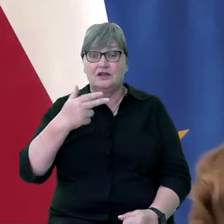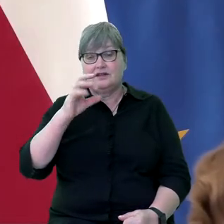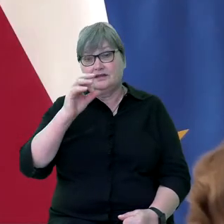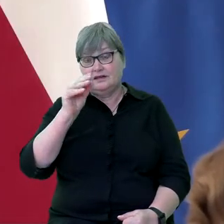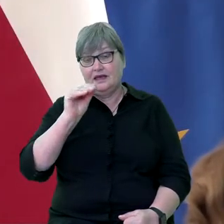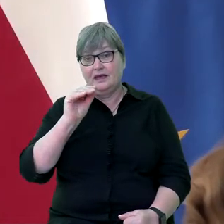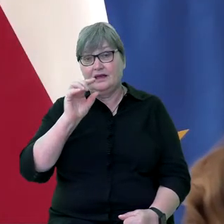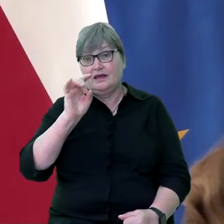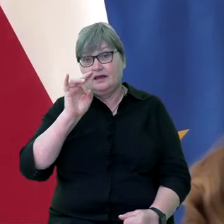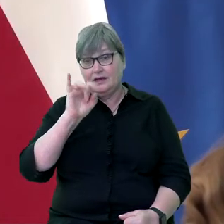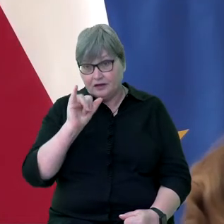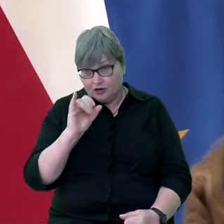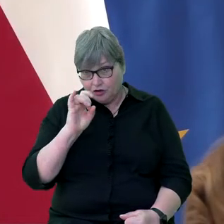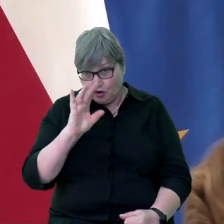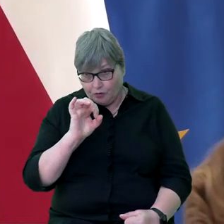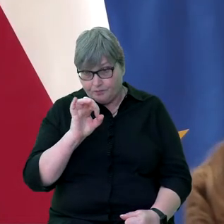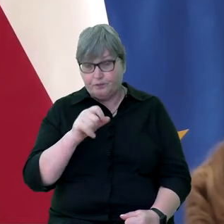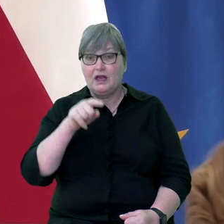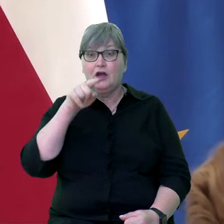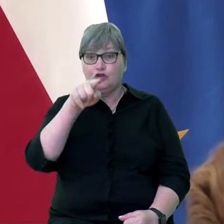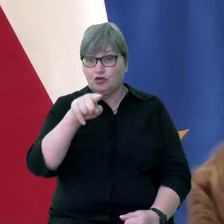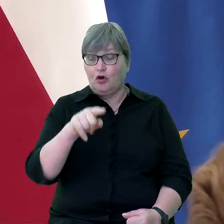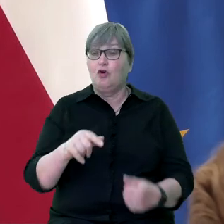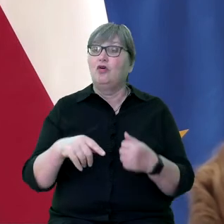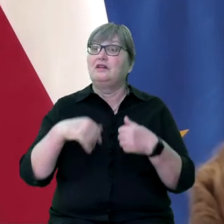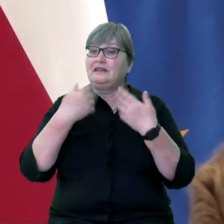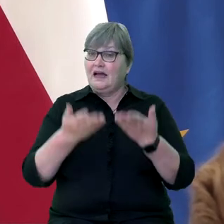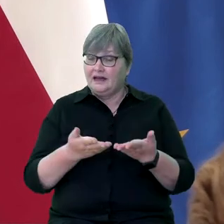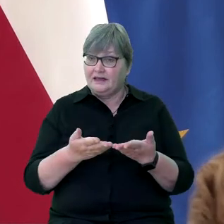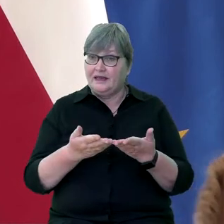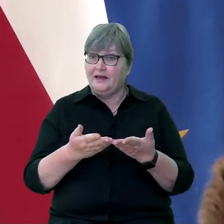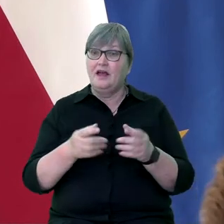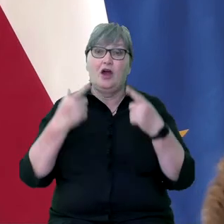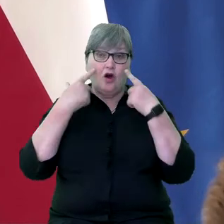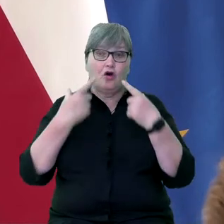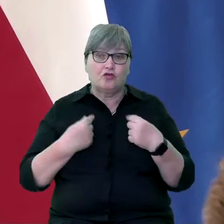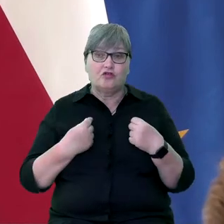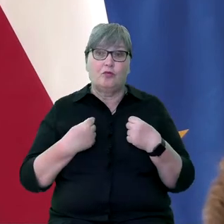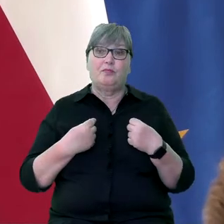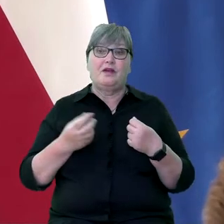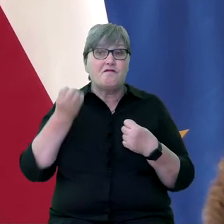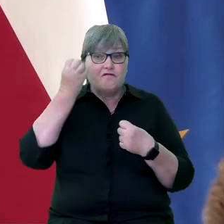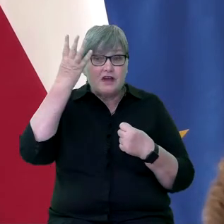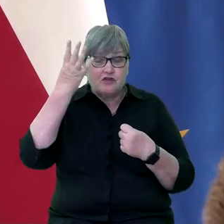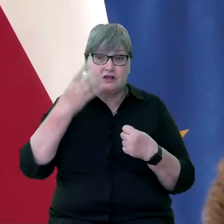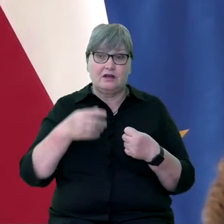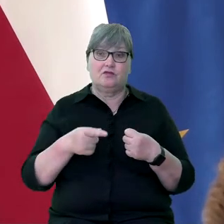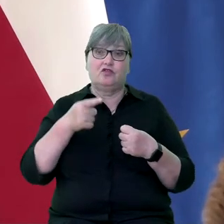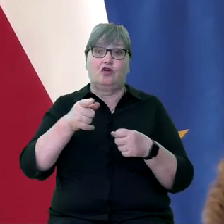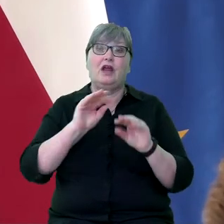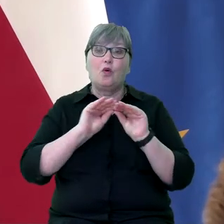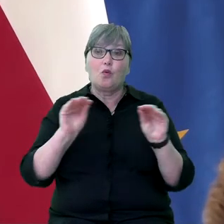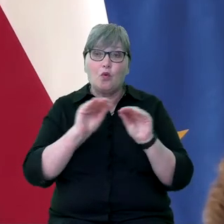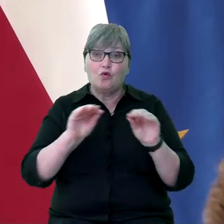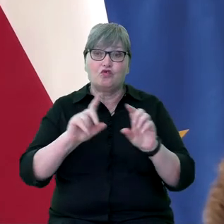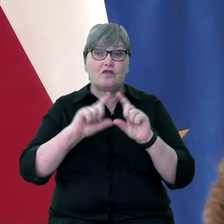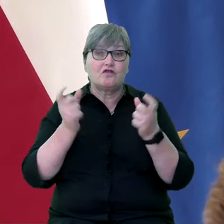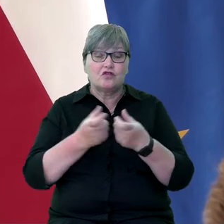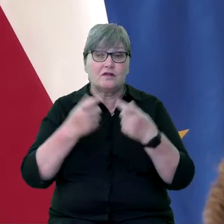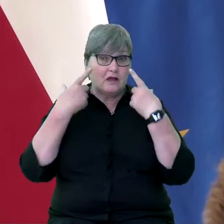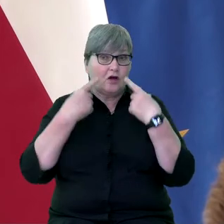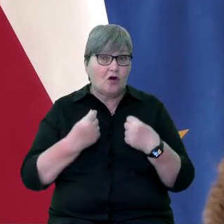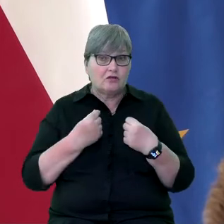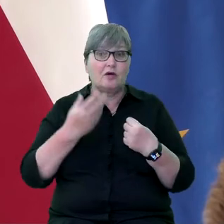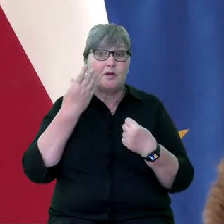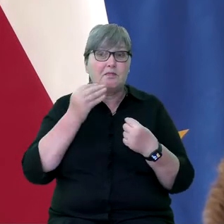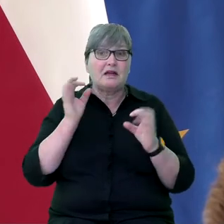jakości Polskiej Służby Cywilnej. Jest kuźnią talentów, kształcącą przyszłych urzędników w sposób wszechstronny i interdyscyplinarny,